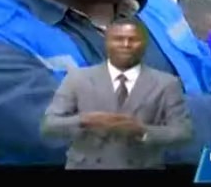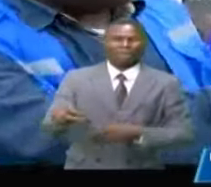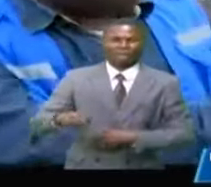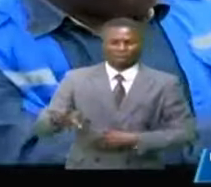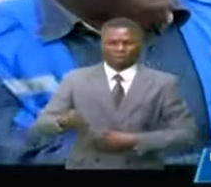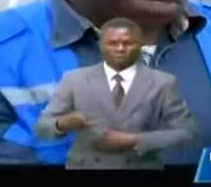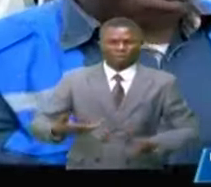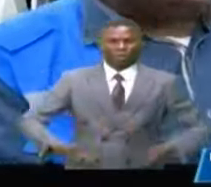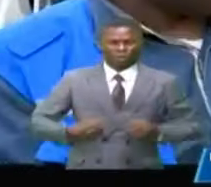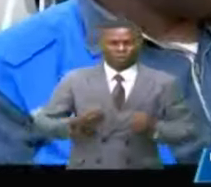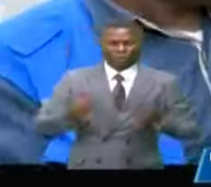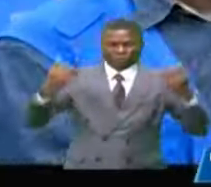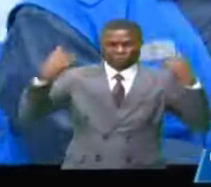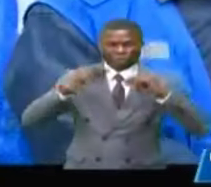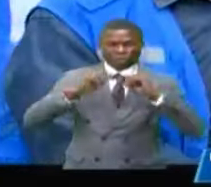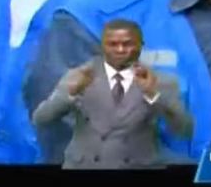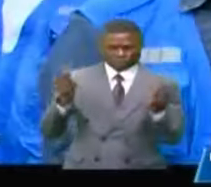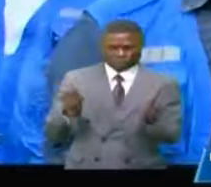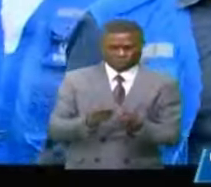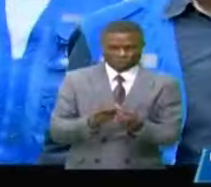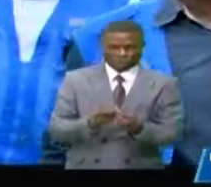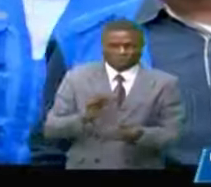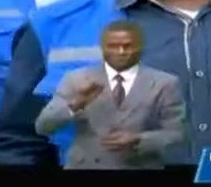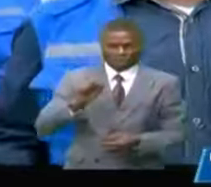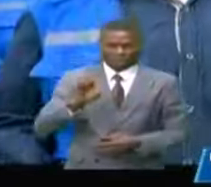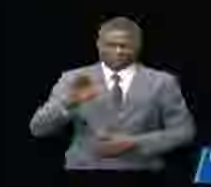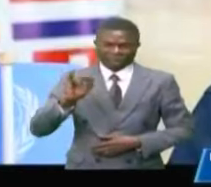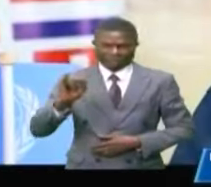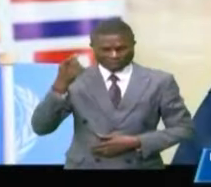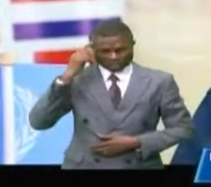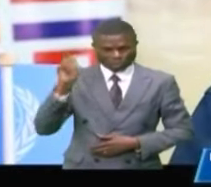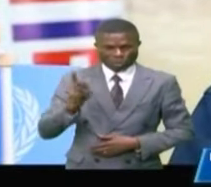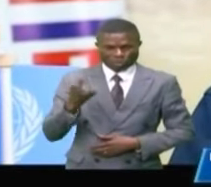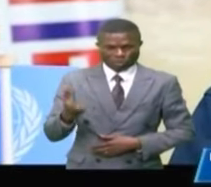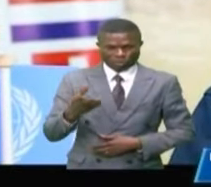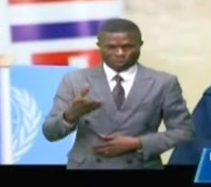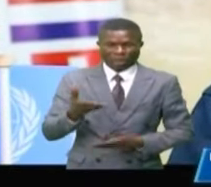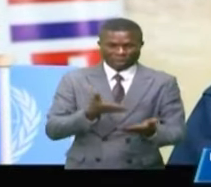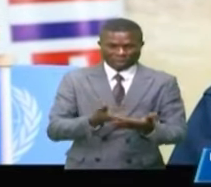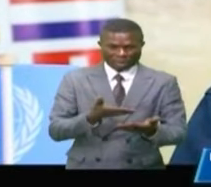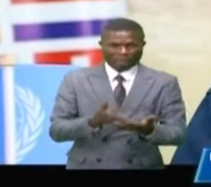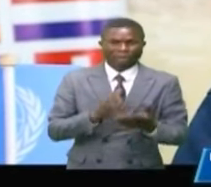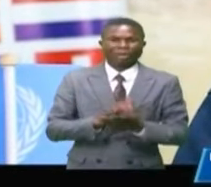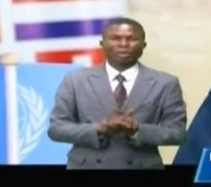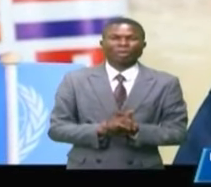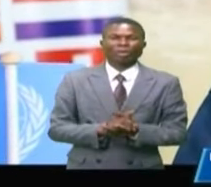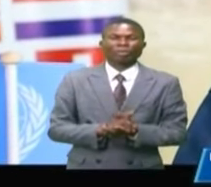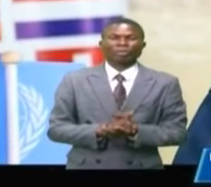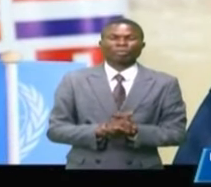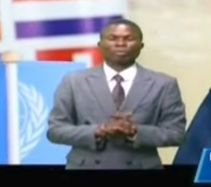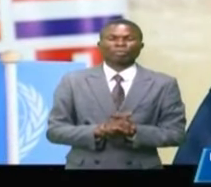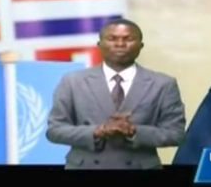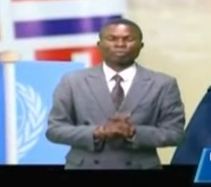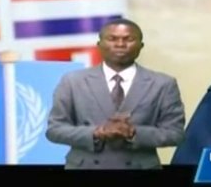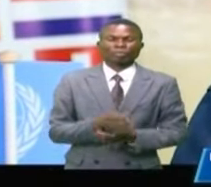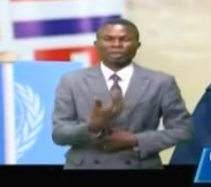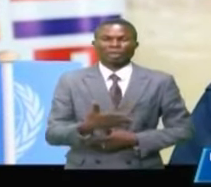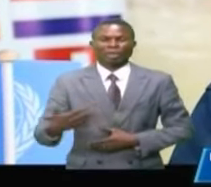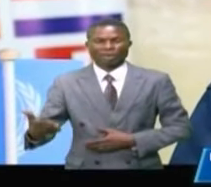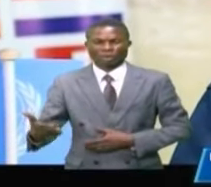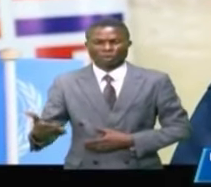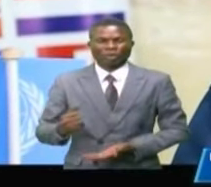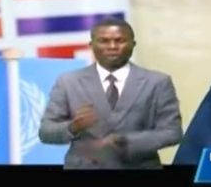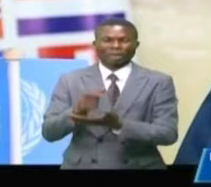Jacques Gondo, chef de la sous-délégation de l'INHCR pour les Kassai. Il s'agit d'un kit qui leur permet